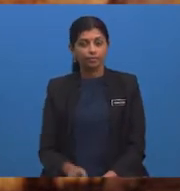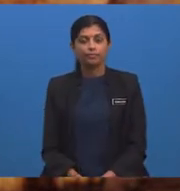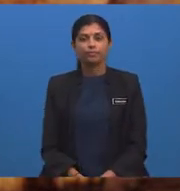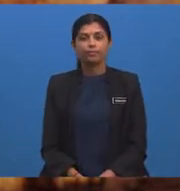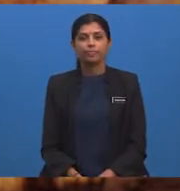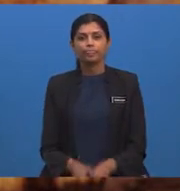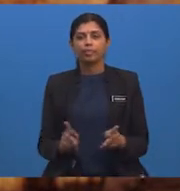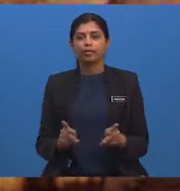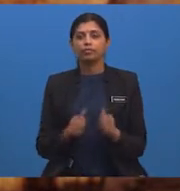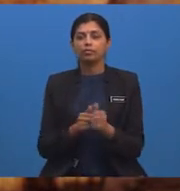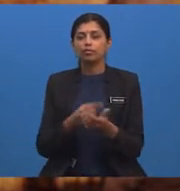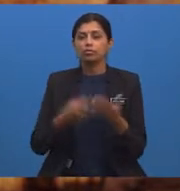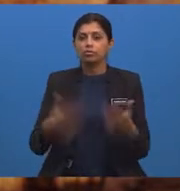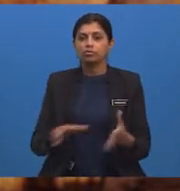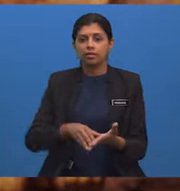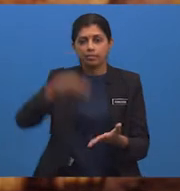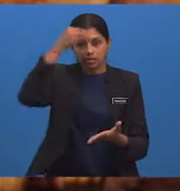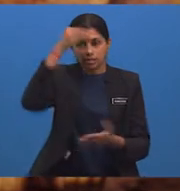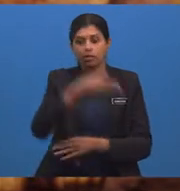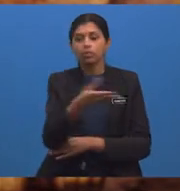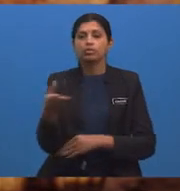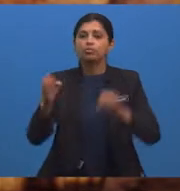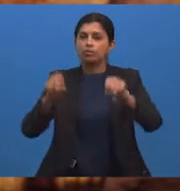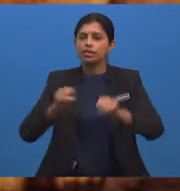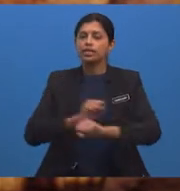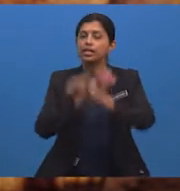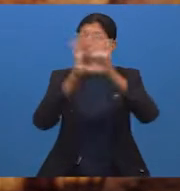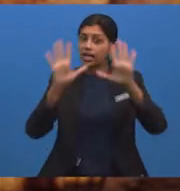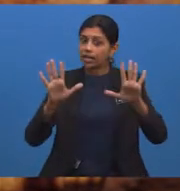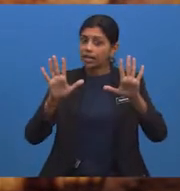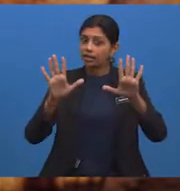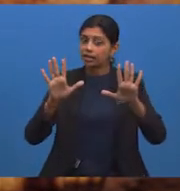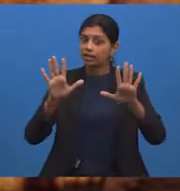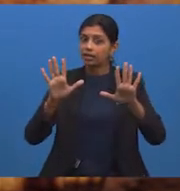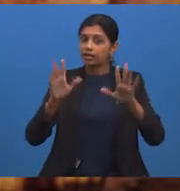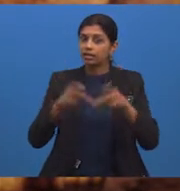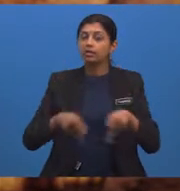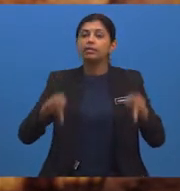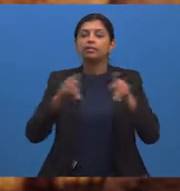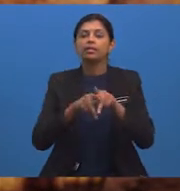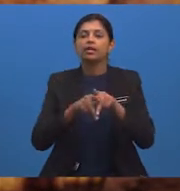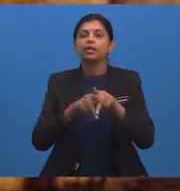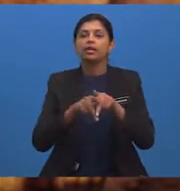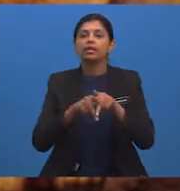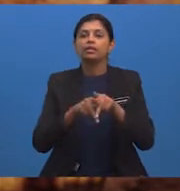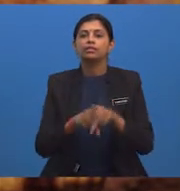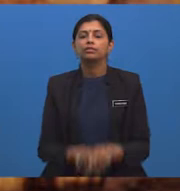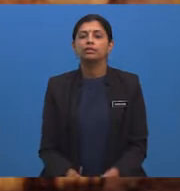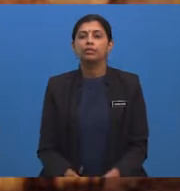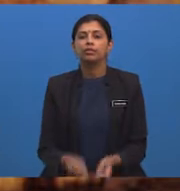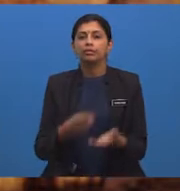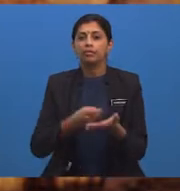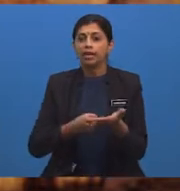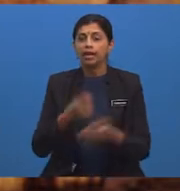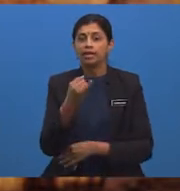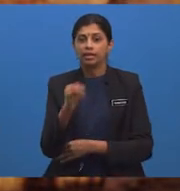Berdasarkan apa yang sudah kita pelajari, bolehkah kamu terangkan kepentingan menghargai warisan